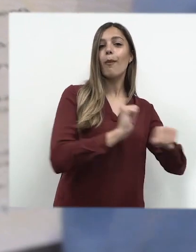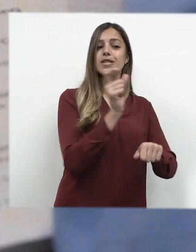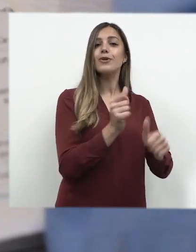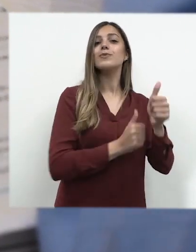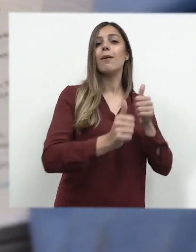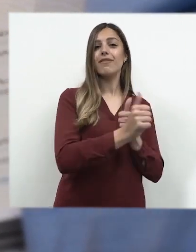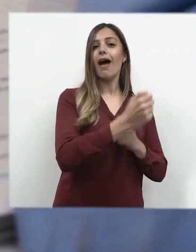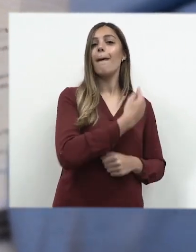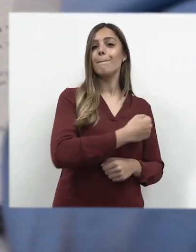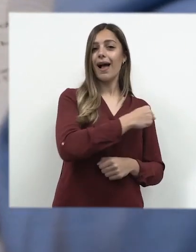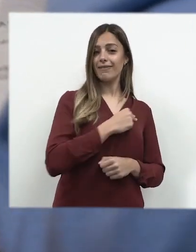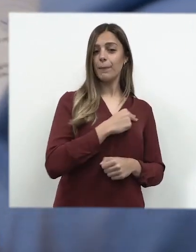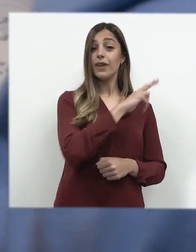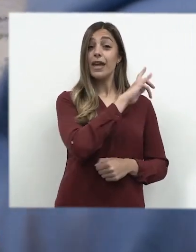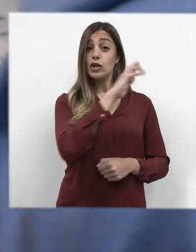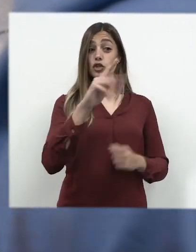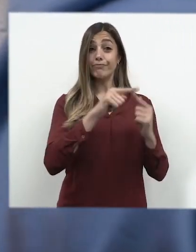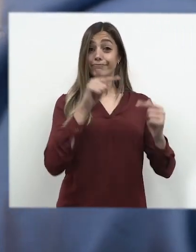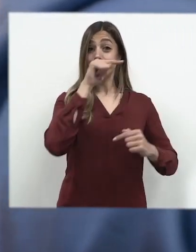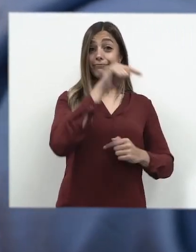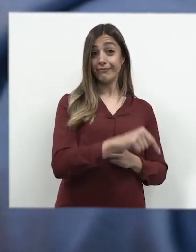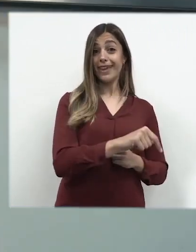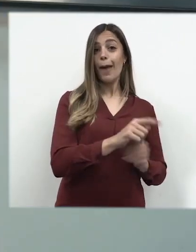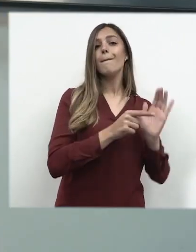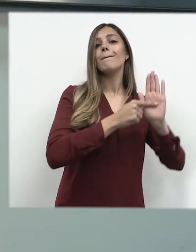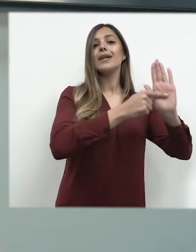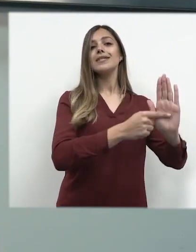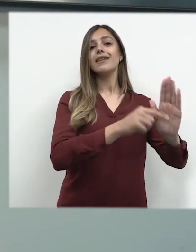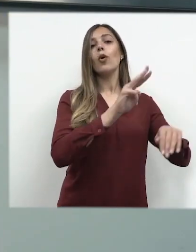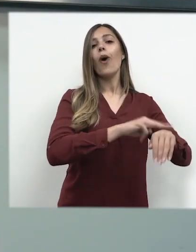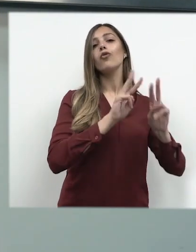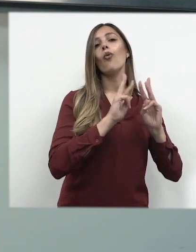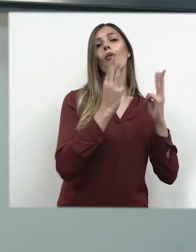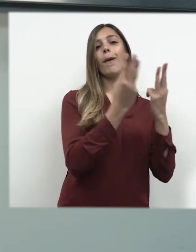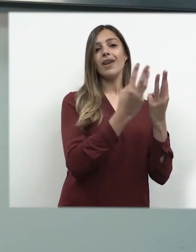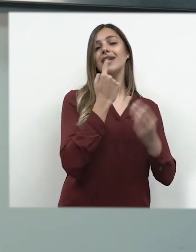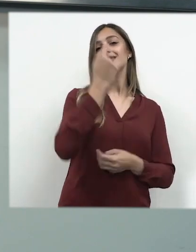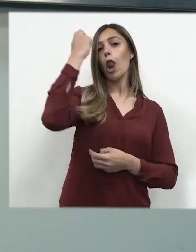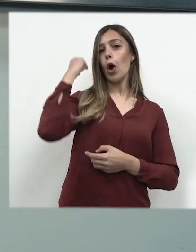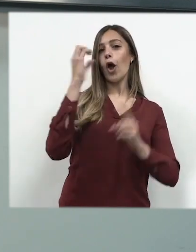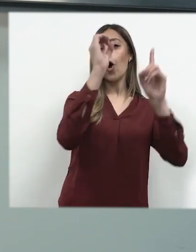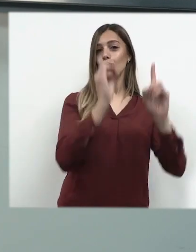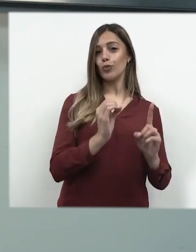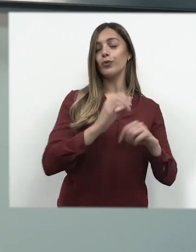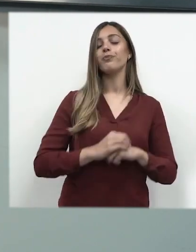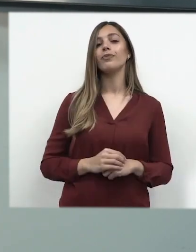malta l-personi id-disabilta fej rizurutati ta' din riċerka ġeprezentati f-webinar li sarf-ottubru tal-2020